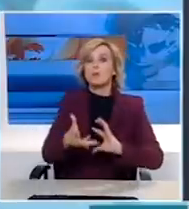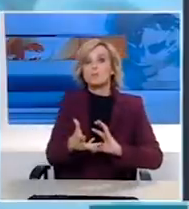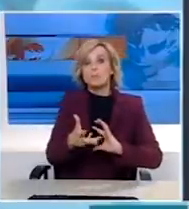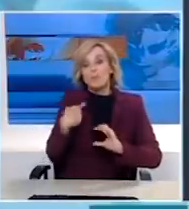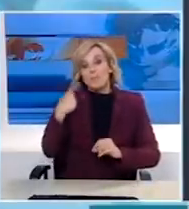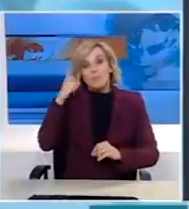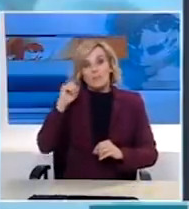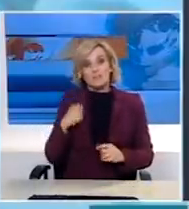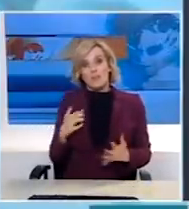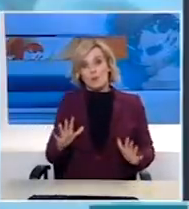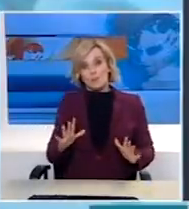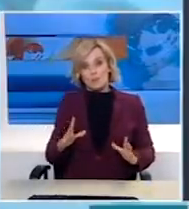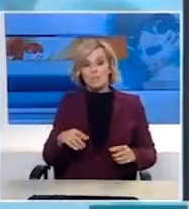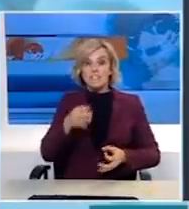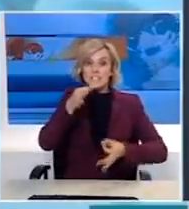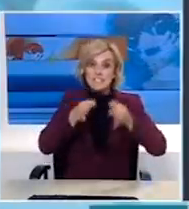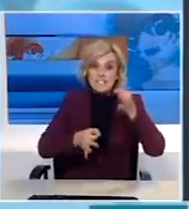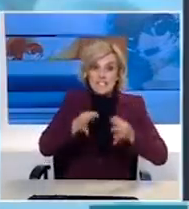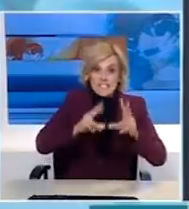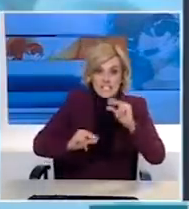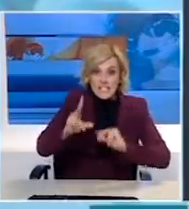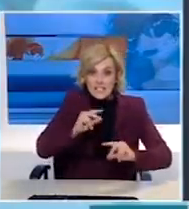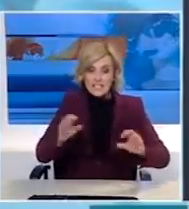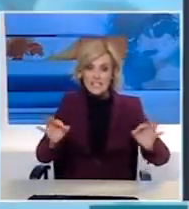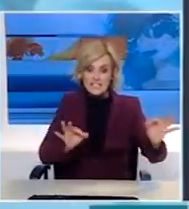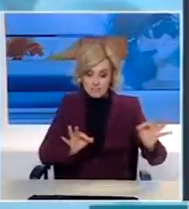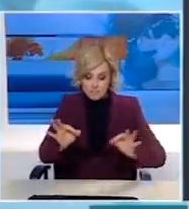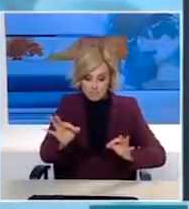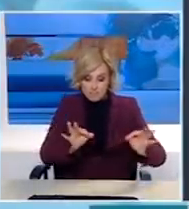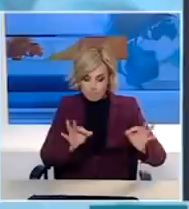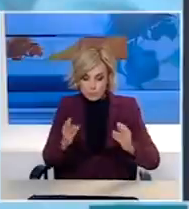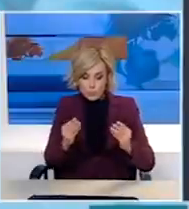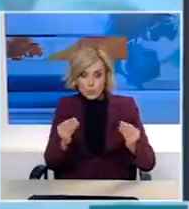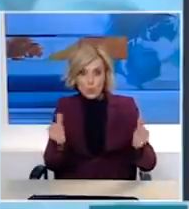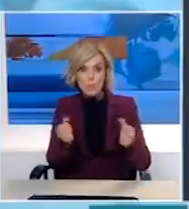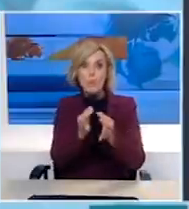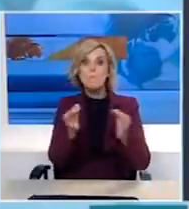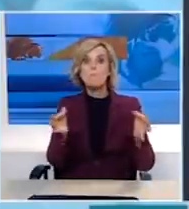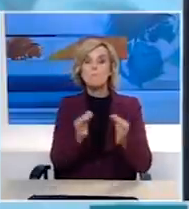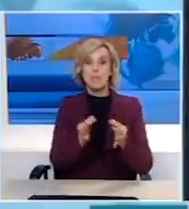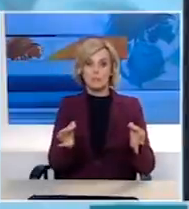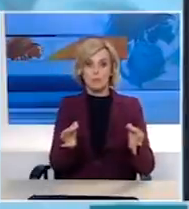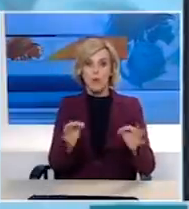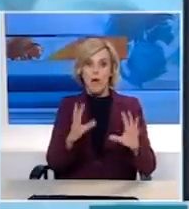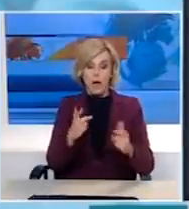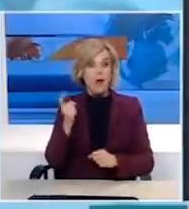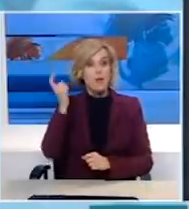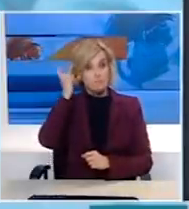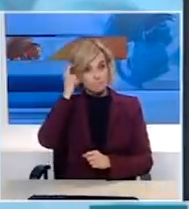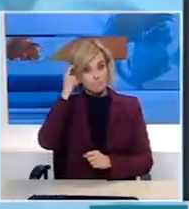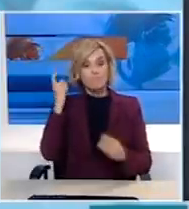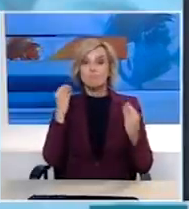για συζήτηση και σχεδιασμό κάποιων μέτρων επανάκαμψης, αλλά είναι σαφές σε μένα